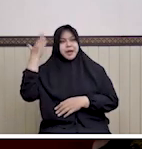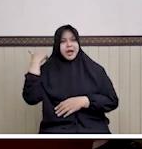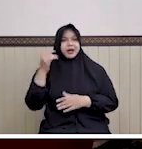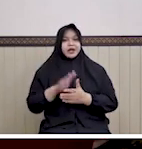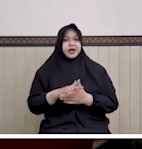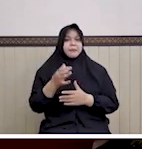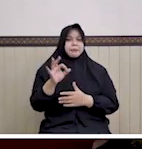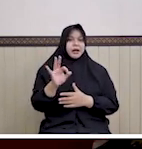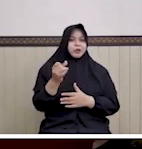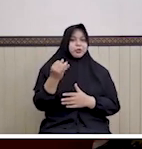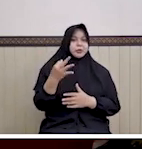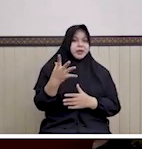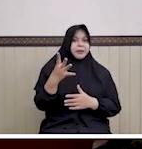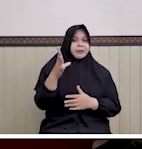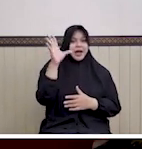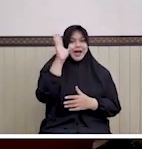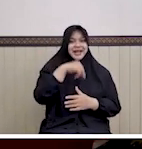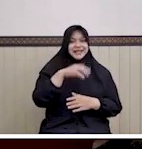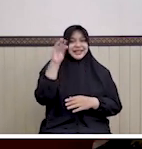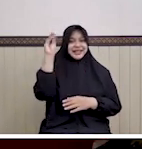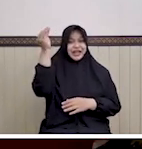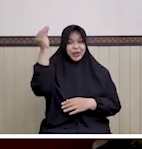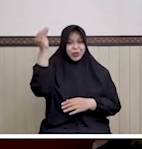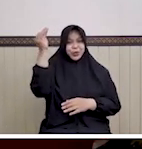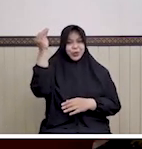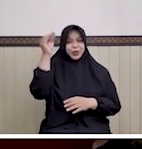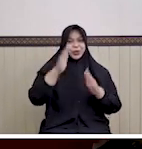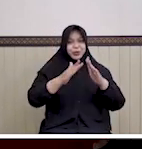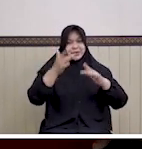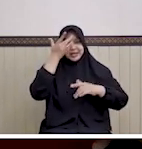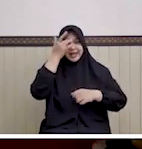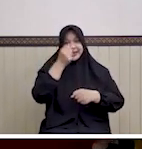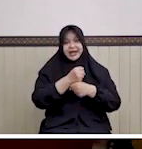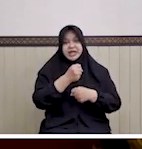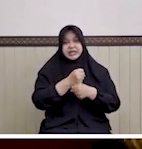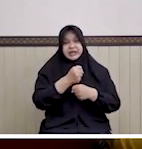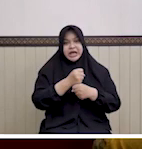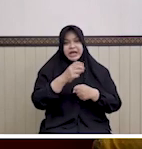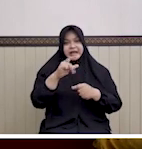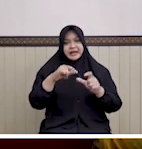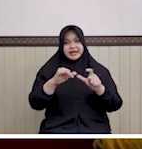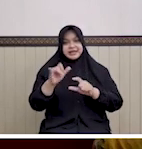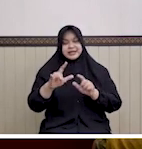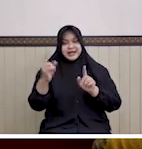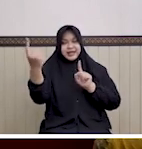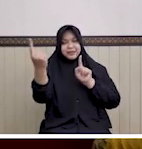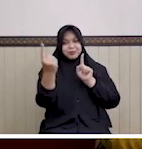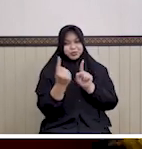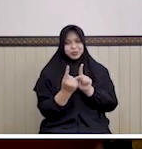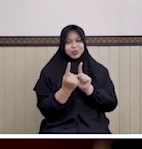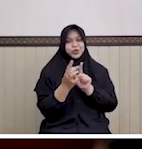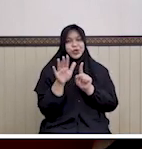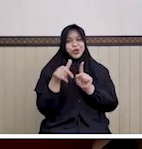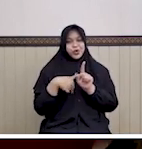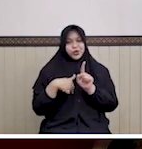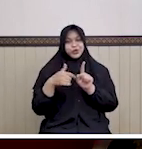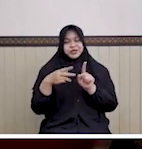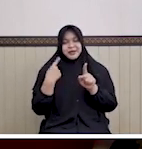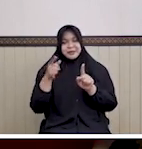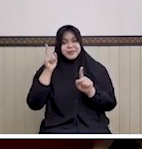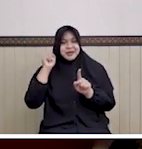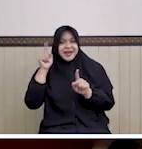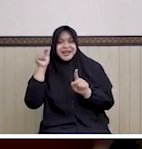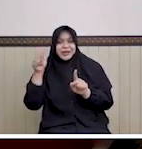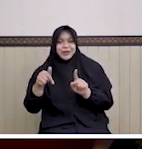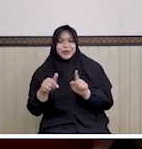karena baru beberapa hari direkturnya Gracia sowan ke kg situ ya Dan kami mendengar itu